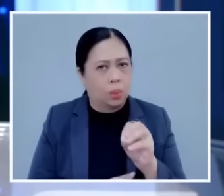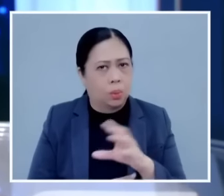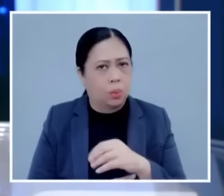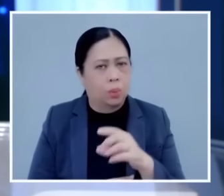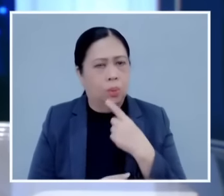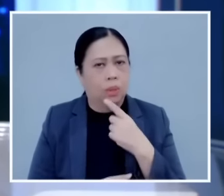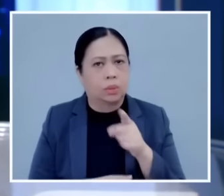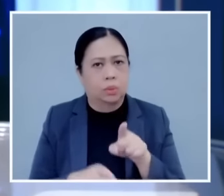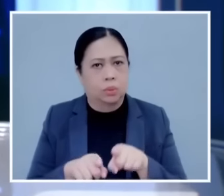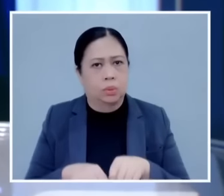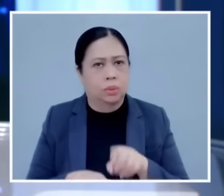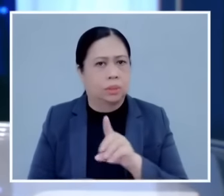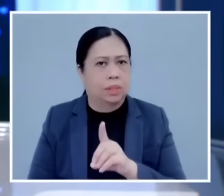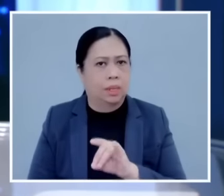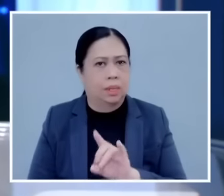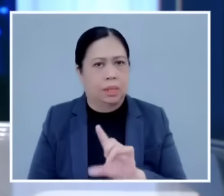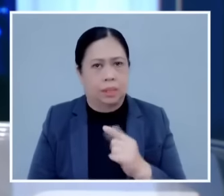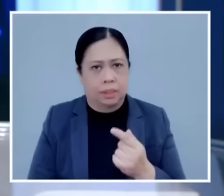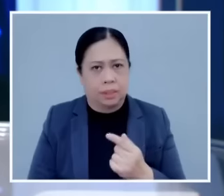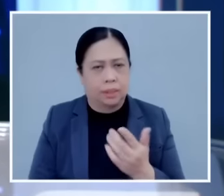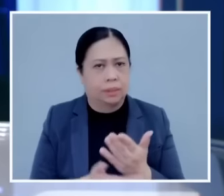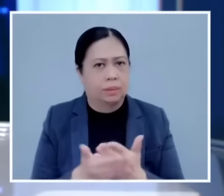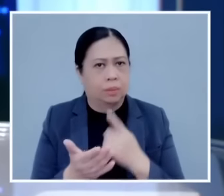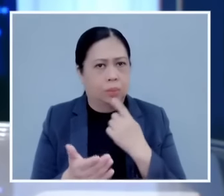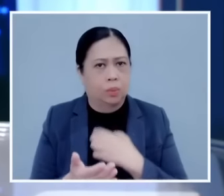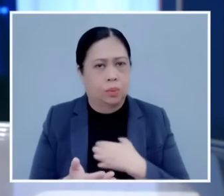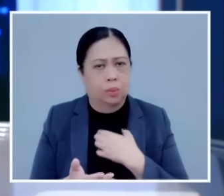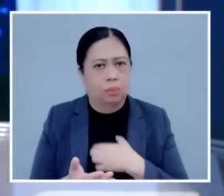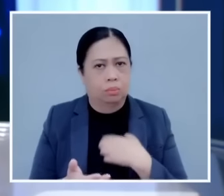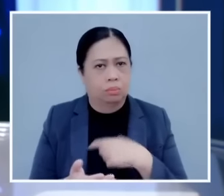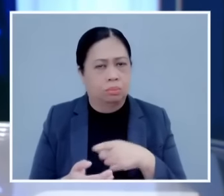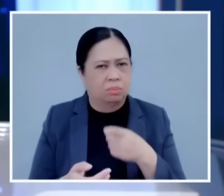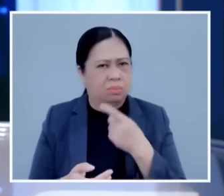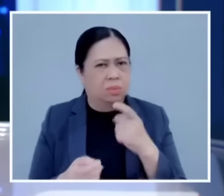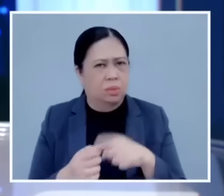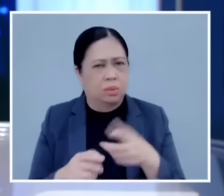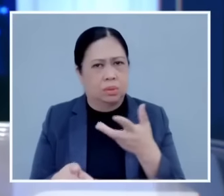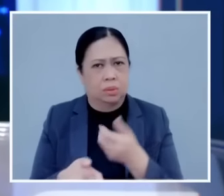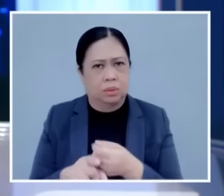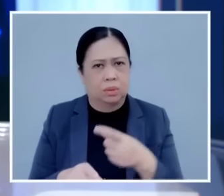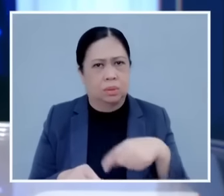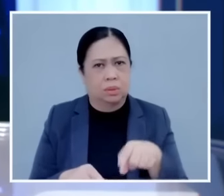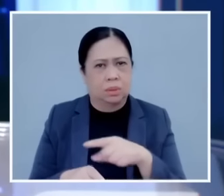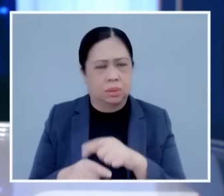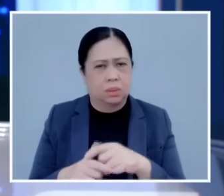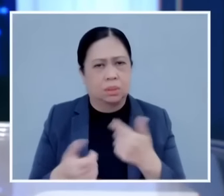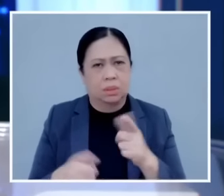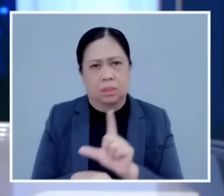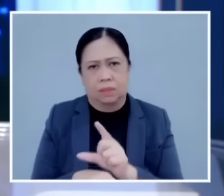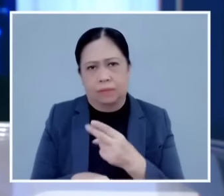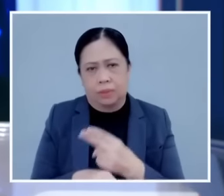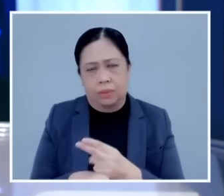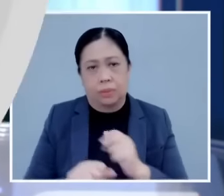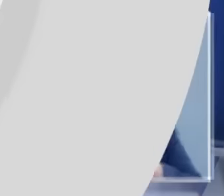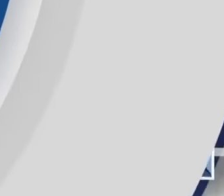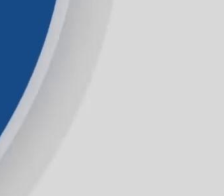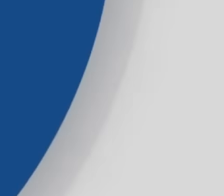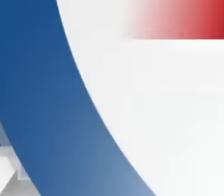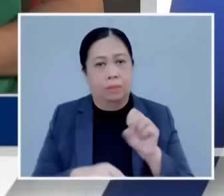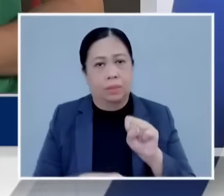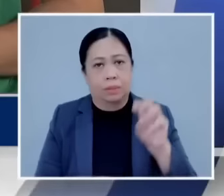rin ng DILG. May ilang umaalma sa direktibang ito dahil apektado nga ang kanilang kamuhayan. Live mula sa San